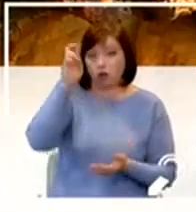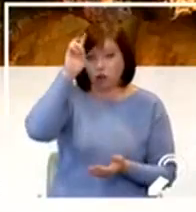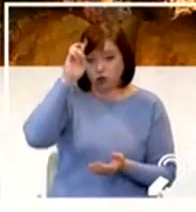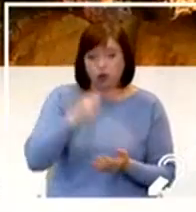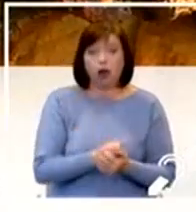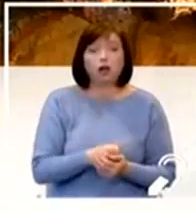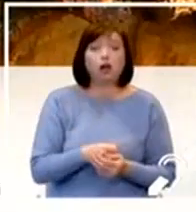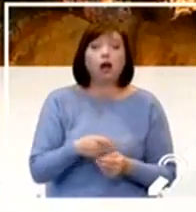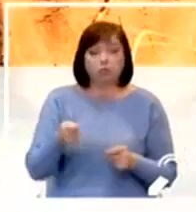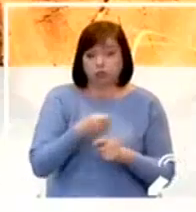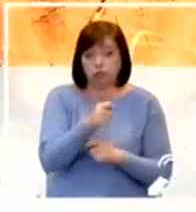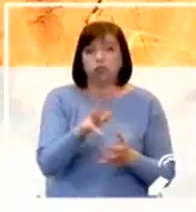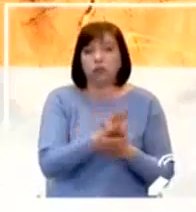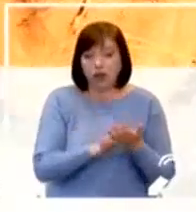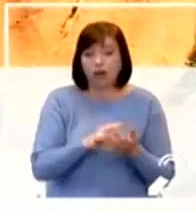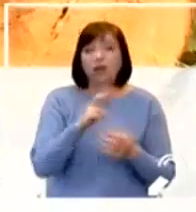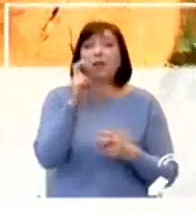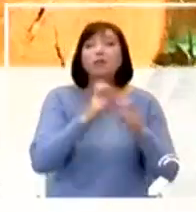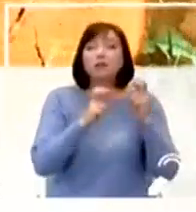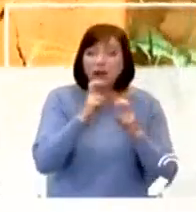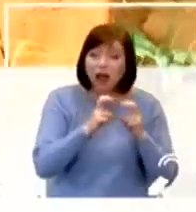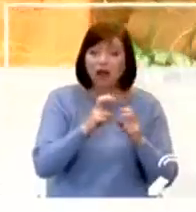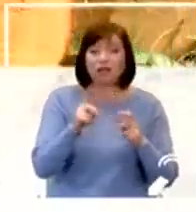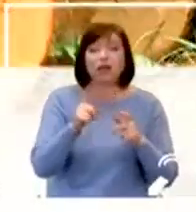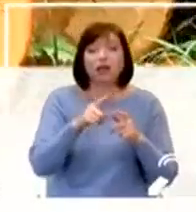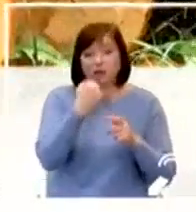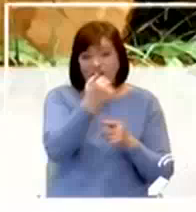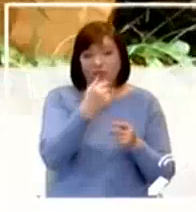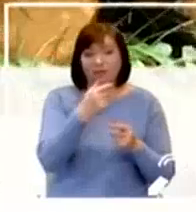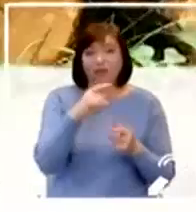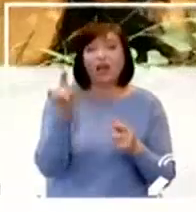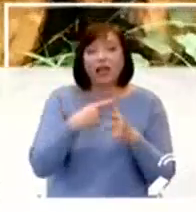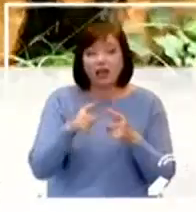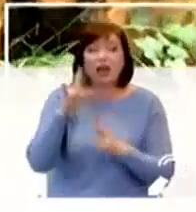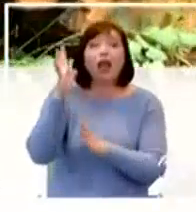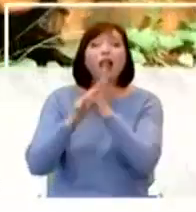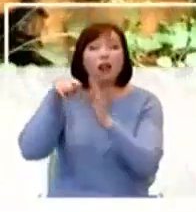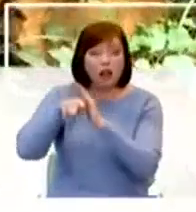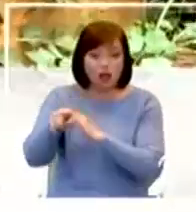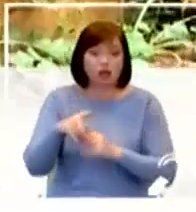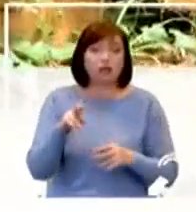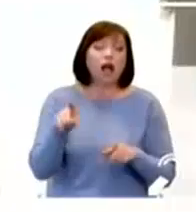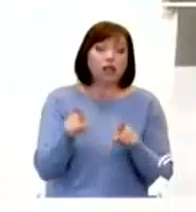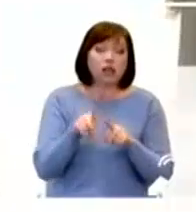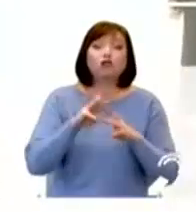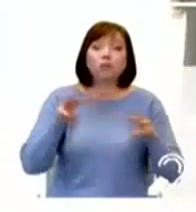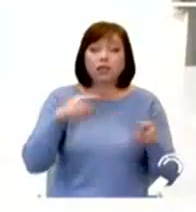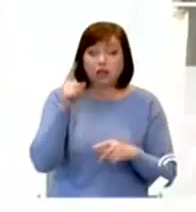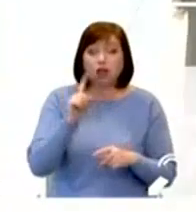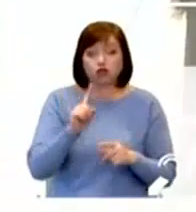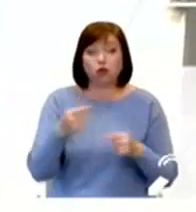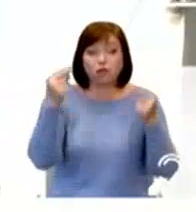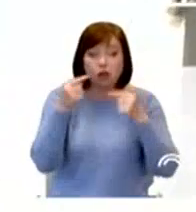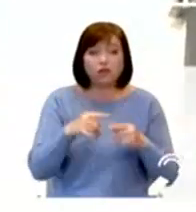statului. Ei pot depune solicitări la întreprinderile sau coalele silvice. Ministrul Rodica Iordanov a mai precizat că,